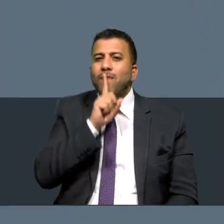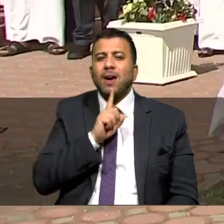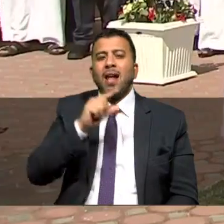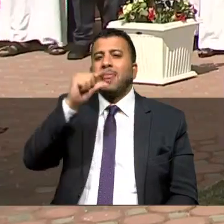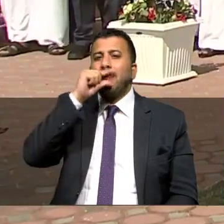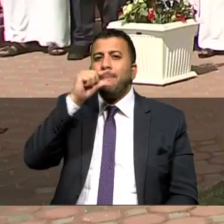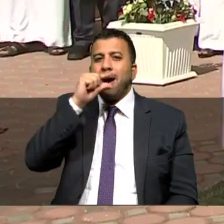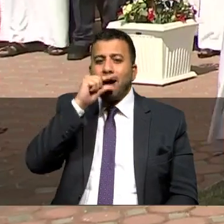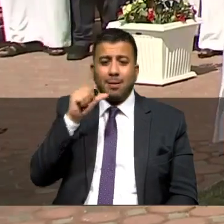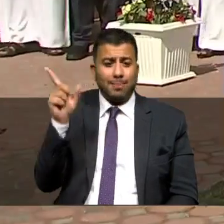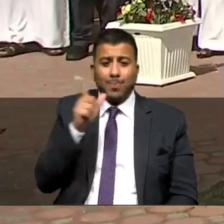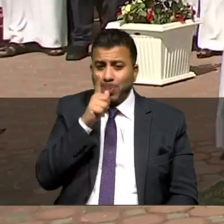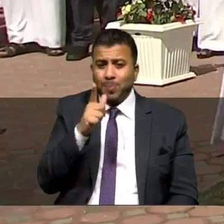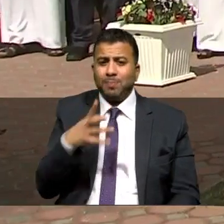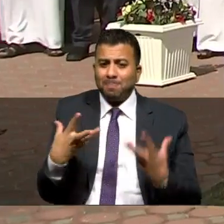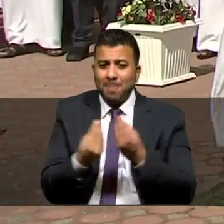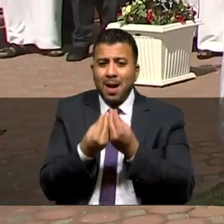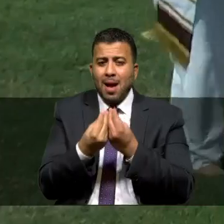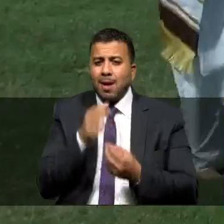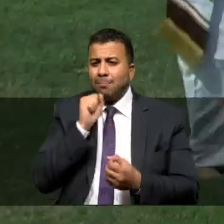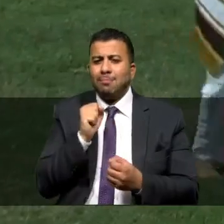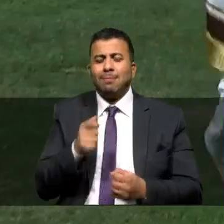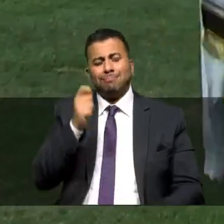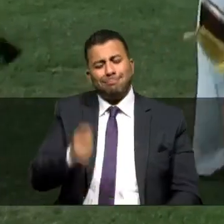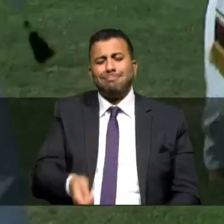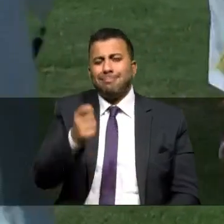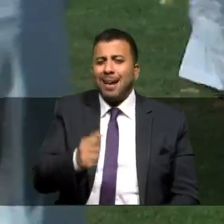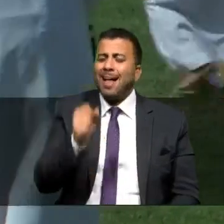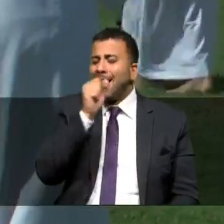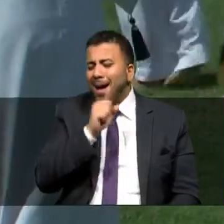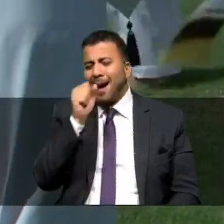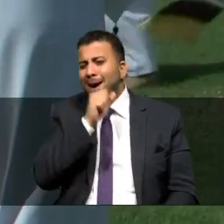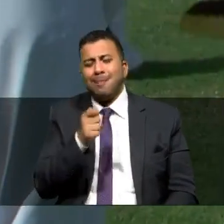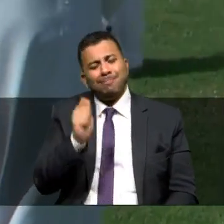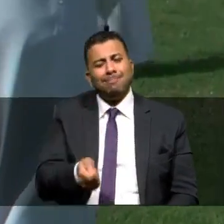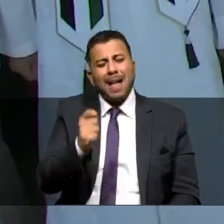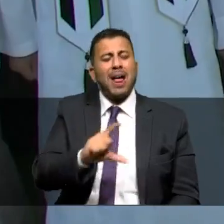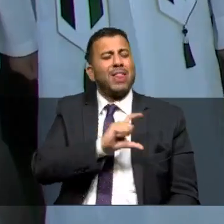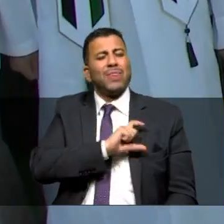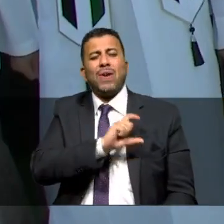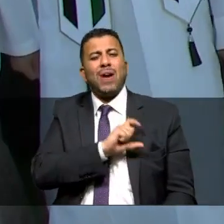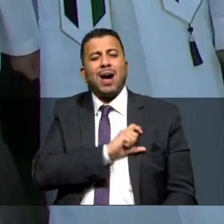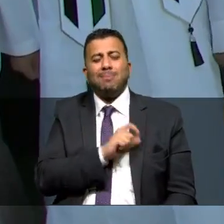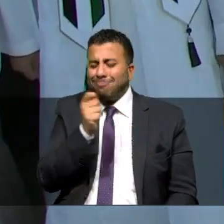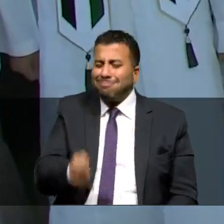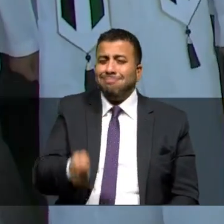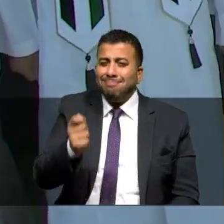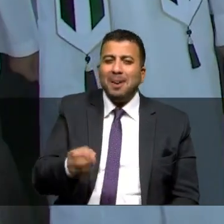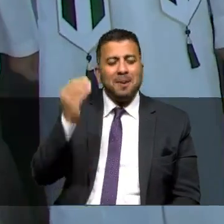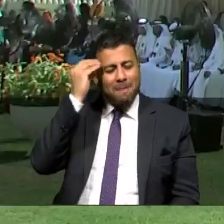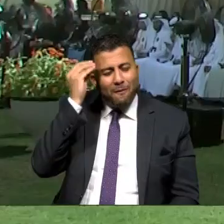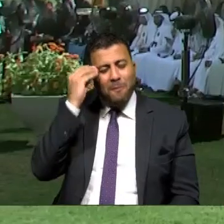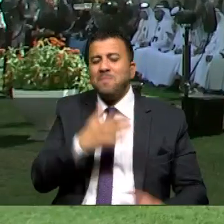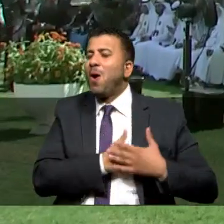ودبا الحصن، والتي صاحبتها الأهازيج الشعبية والمشاركات الطلابية لتغرس مفاهيم حب